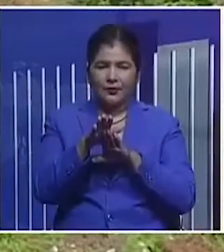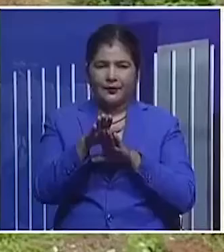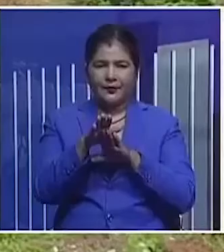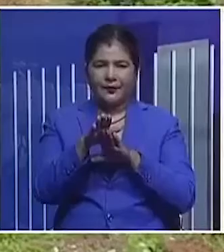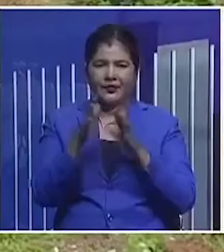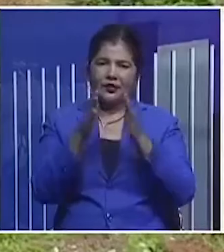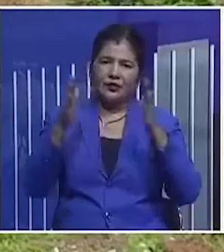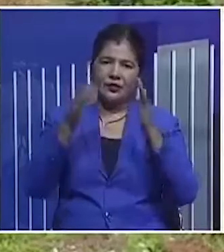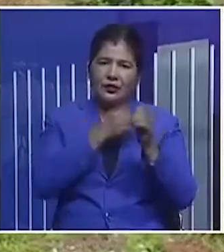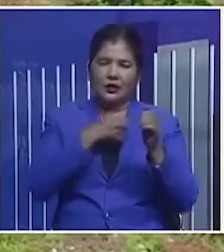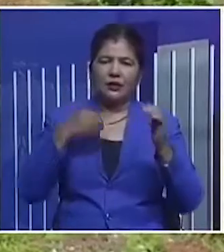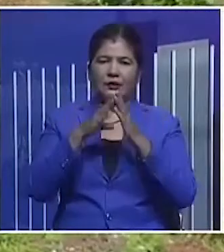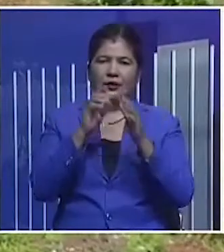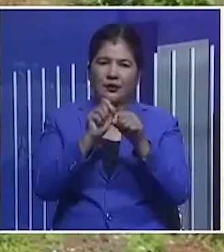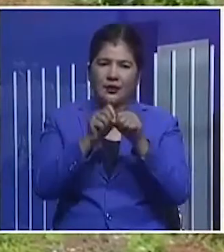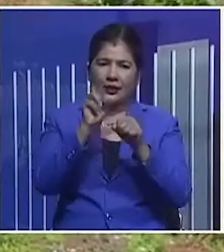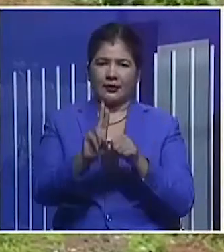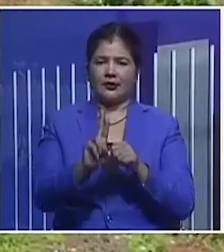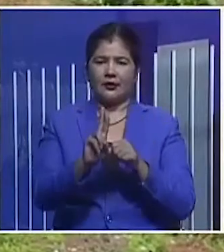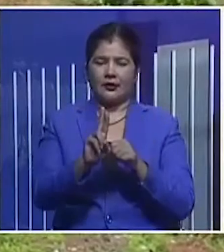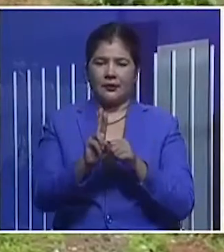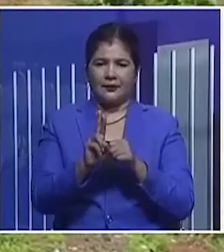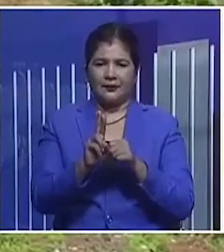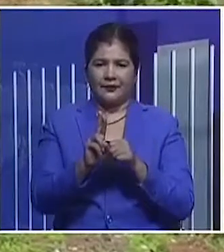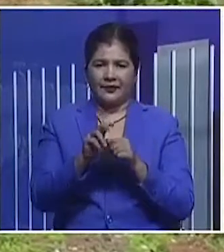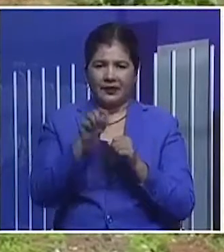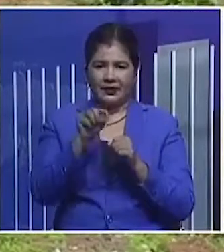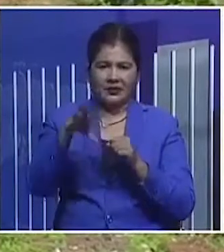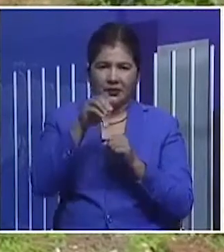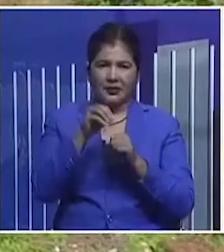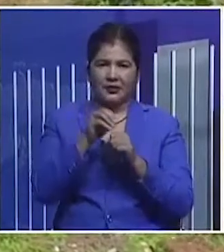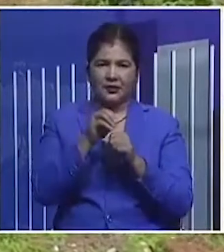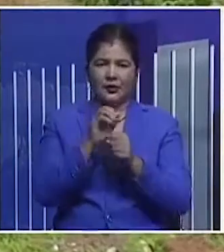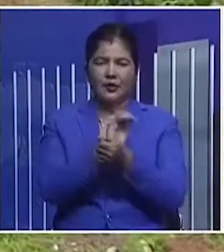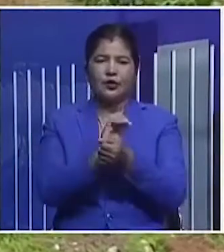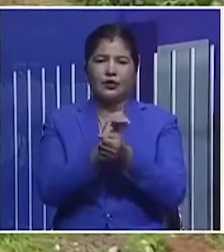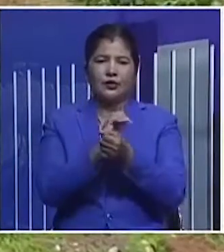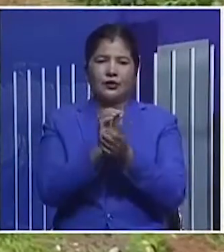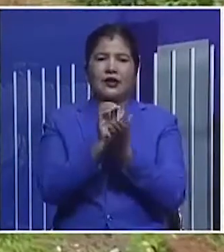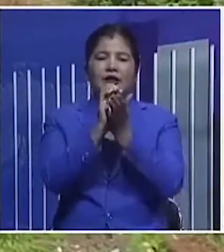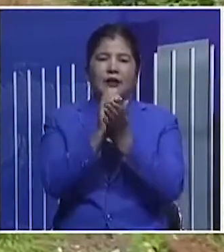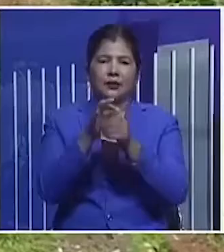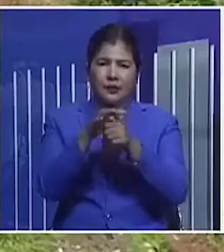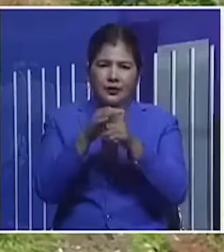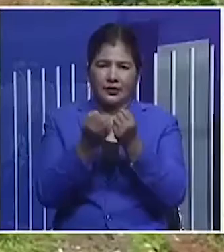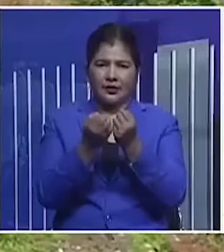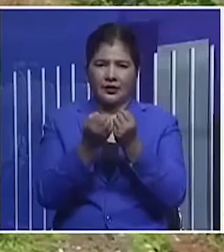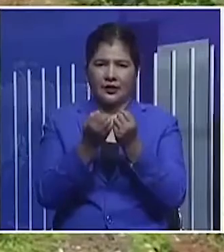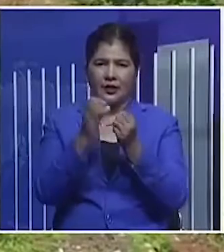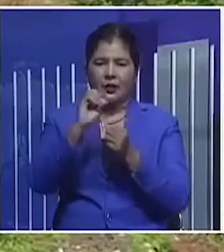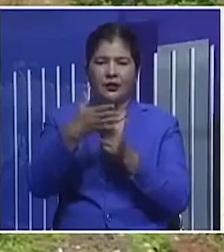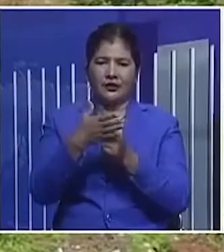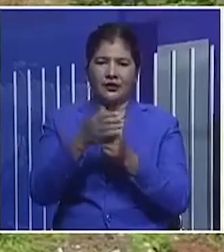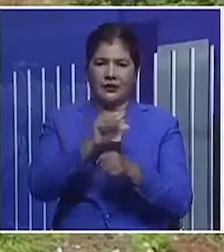हस्पिटलहरू, ठुल्ठुला हस्पिटलहरू बनाएर र त्यहाँ सबै किसिमको सेवा सुविधाहरू व्यवस्थापन गरिदिएपछि